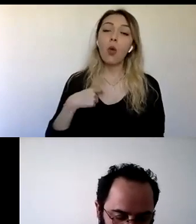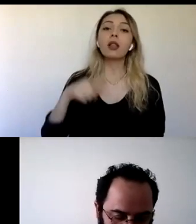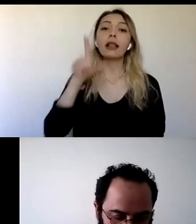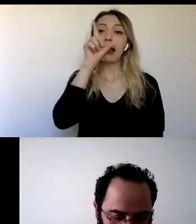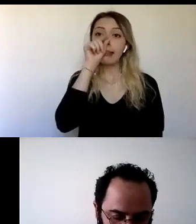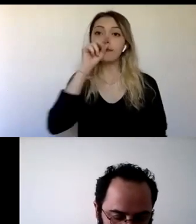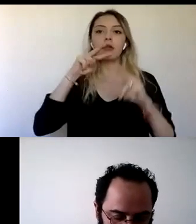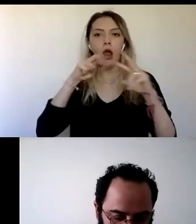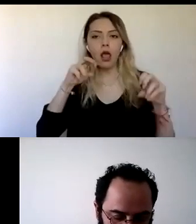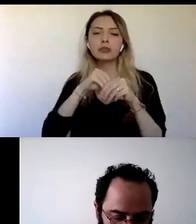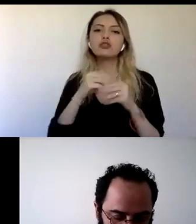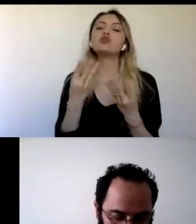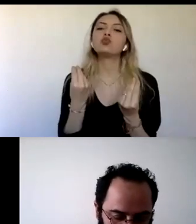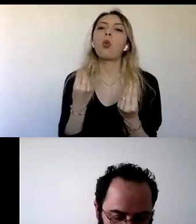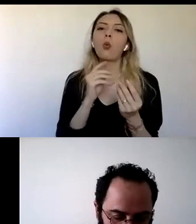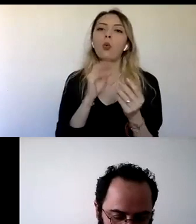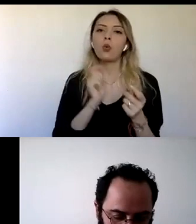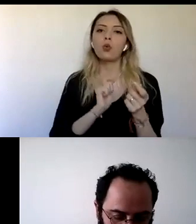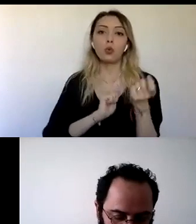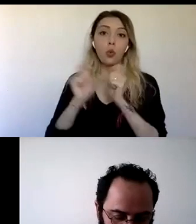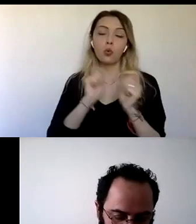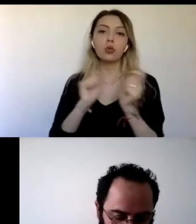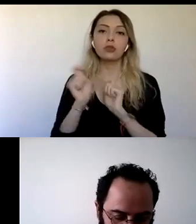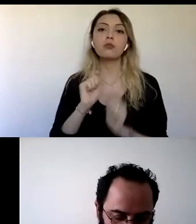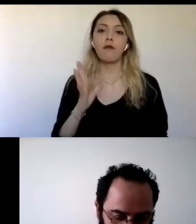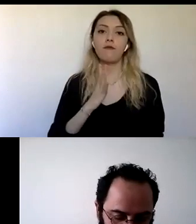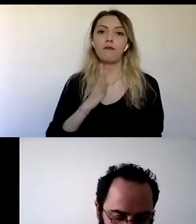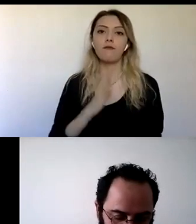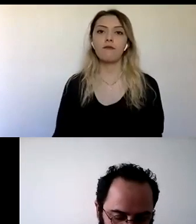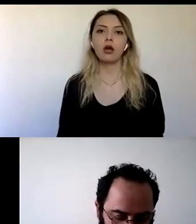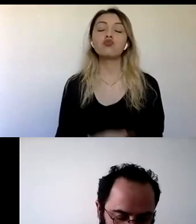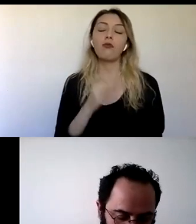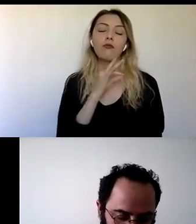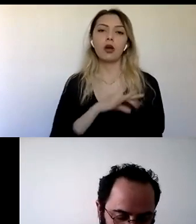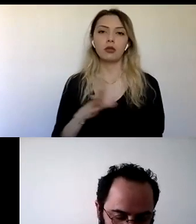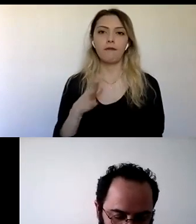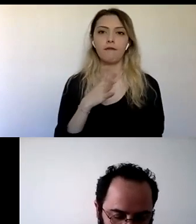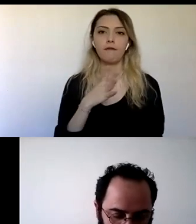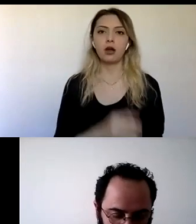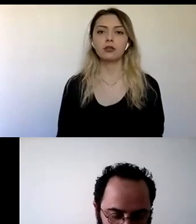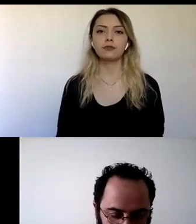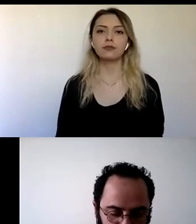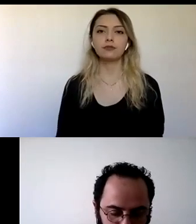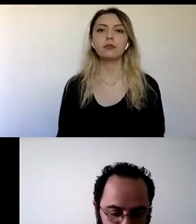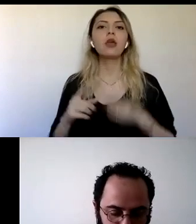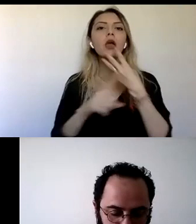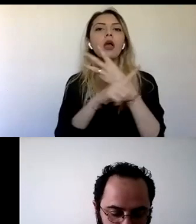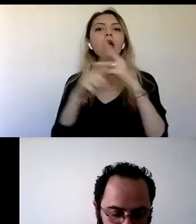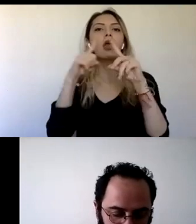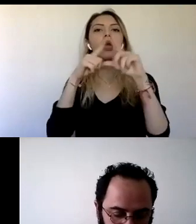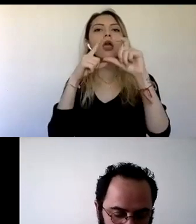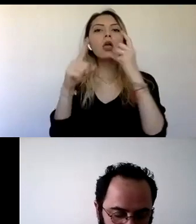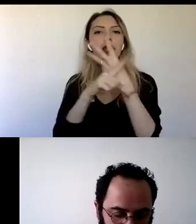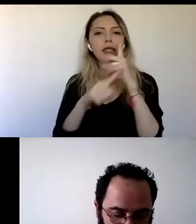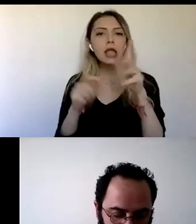ideal bir araç. Twitter'daki kelime ya da kelime gruplarını özellikle bir Excel'e arşivleyip sonrasında onları inceleyip üzerinden bir